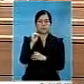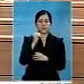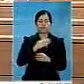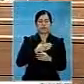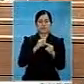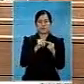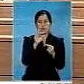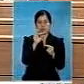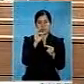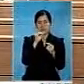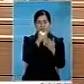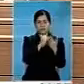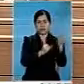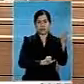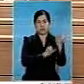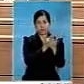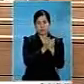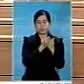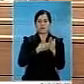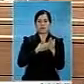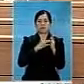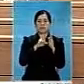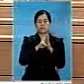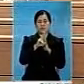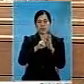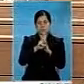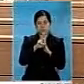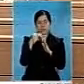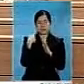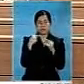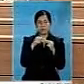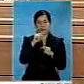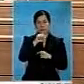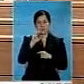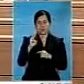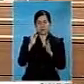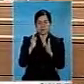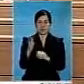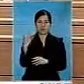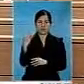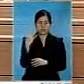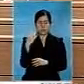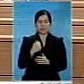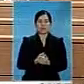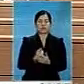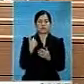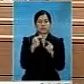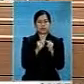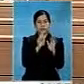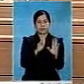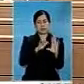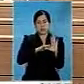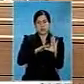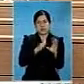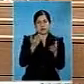ตเลือกตั้งผมยกตัวอย่างเช่นจังหวัดเชียงรายผมเนี่ยนะครับมีสมาชิกวุฒิสภาได้4คนมีผู้สมัครกี่คนก็ช่าง